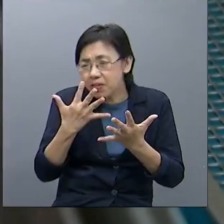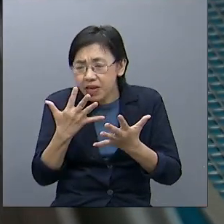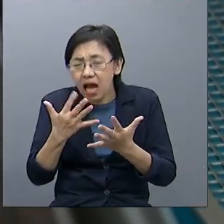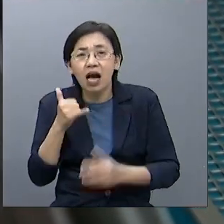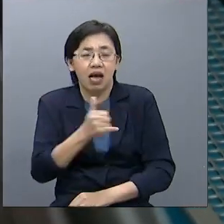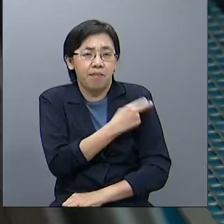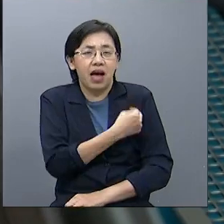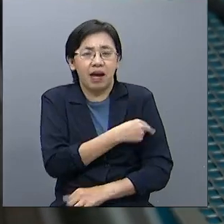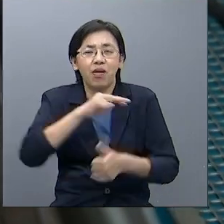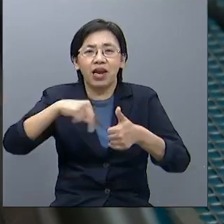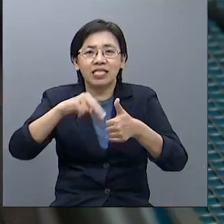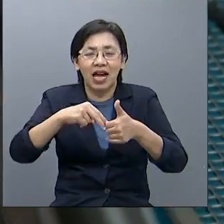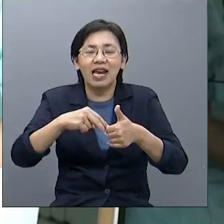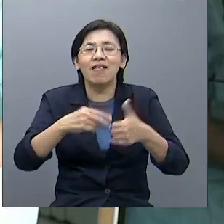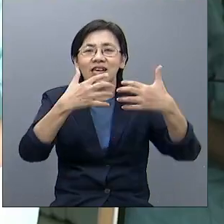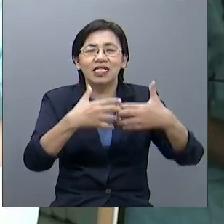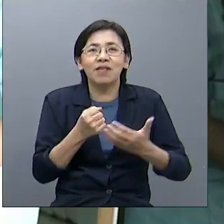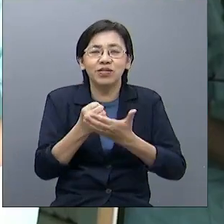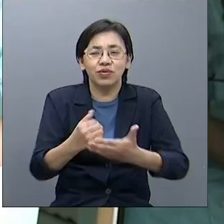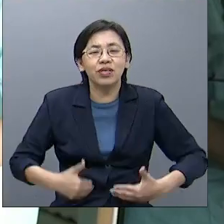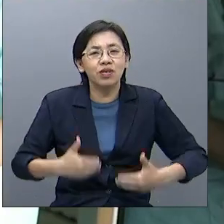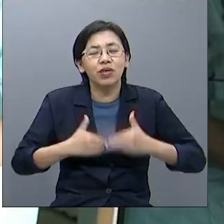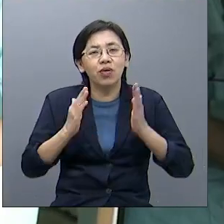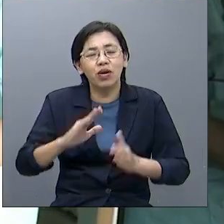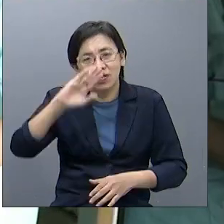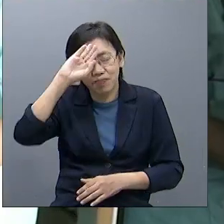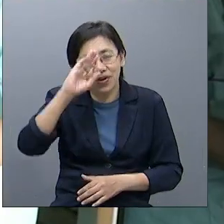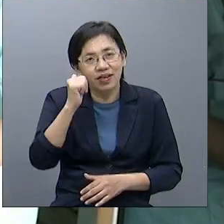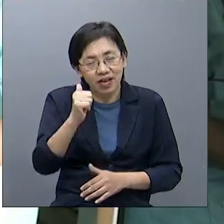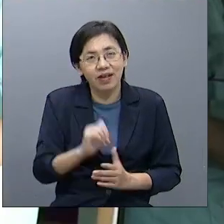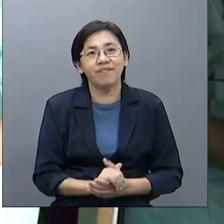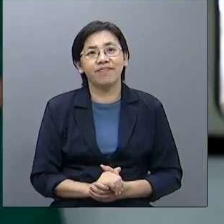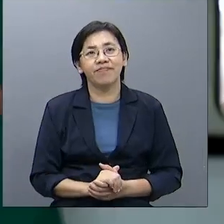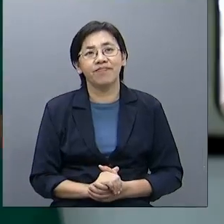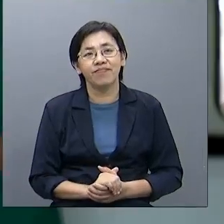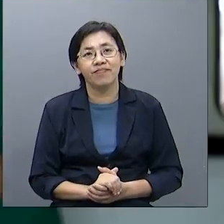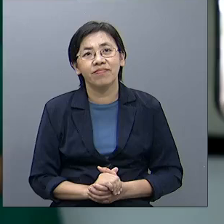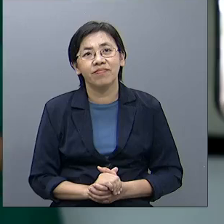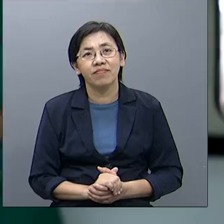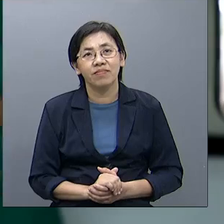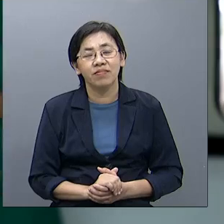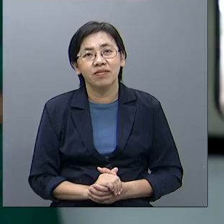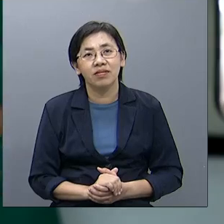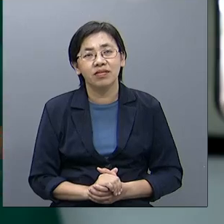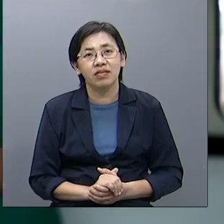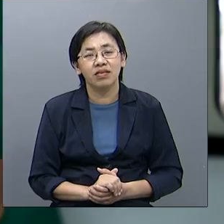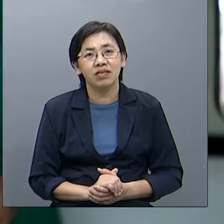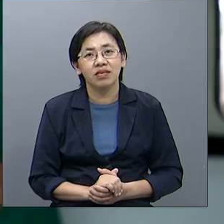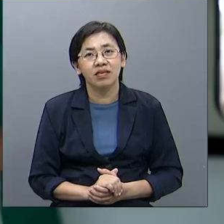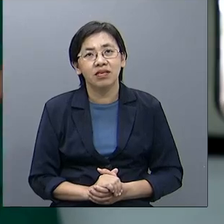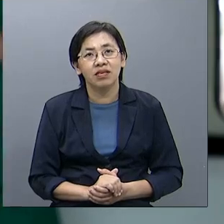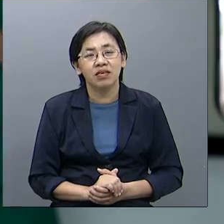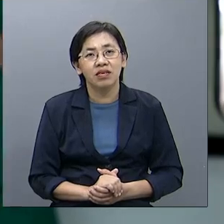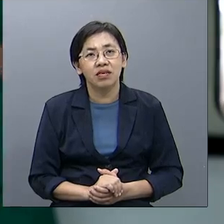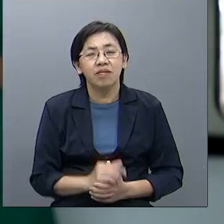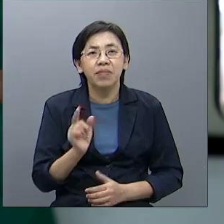กรณ์นี้ได้เนาะที่ว่าช่วยชีวิตของคนไข้ที่ว่าอันหนึ่งอันสองมาคนไข้ที่ลดการความเสี่ยงความเสี่ยง